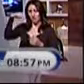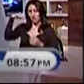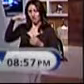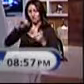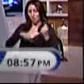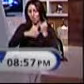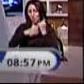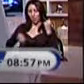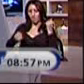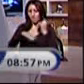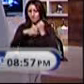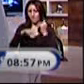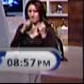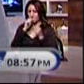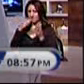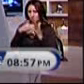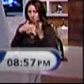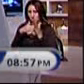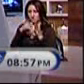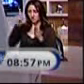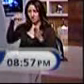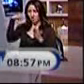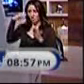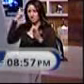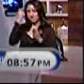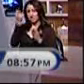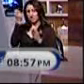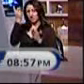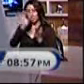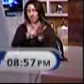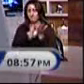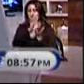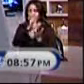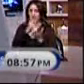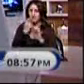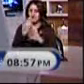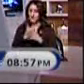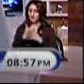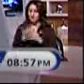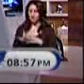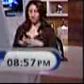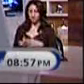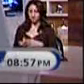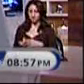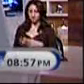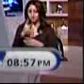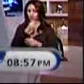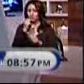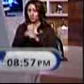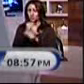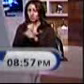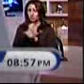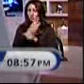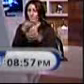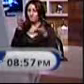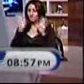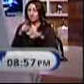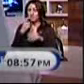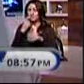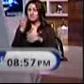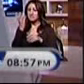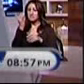هي موظفة بقالها مثلا في أضابير الوزارة. الناس عبد الدايم دي